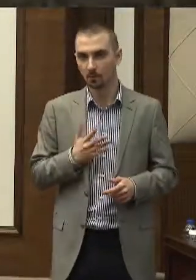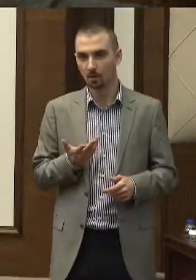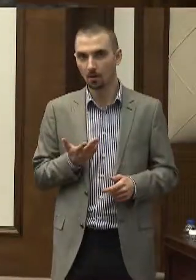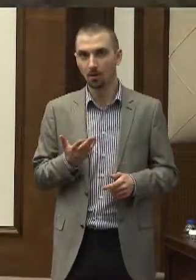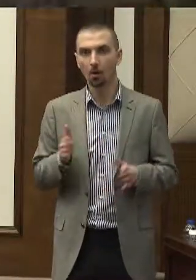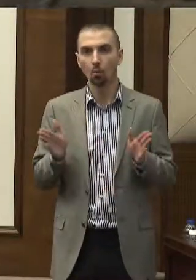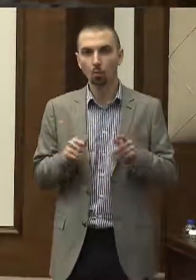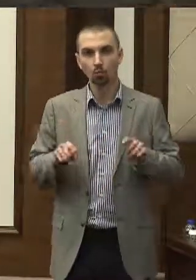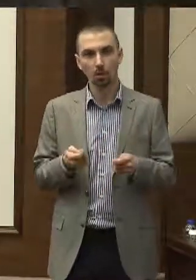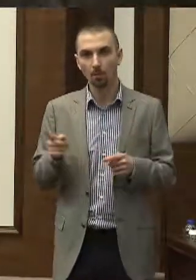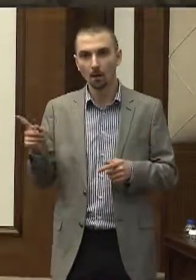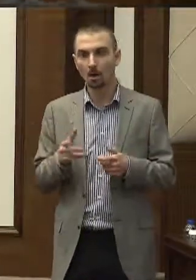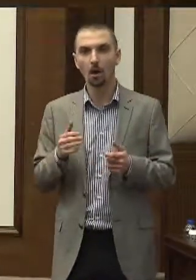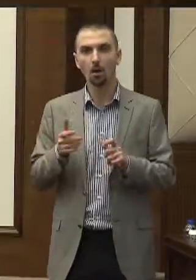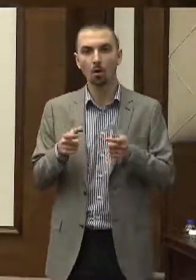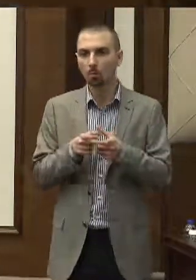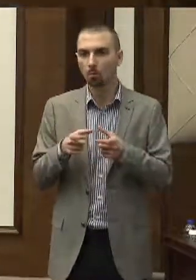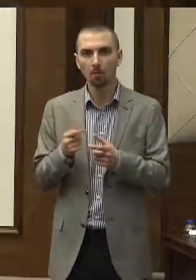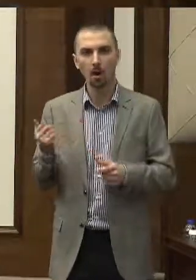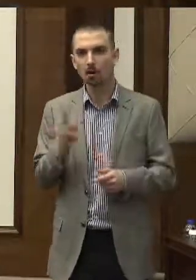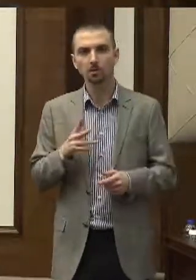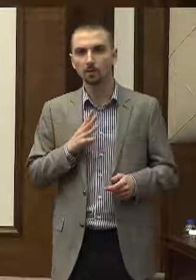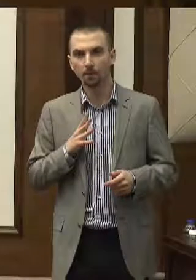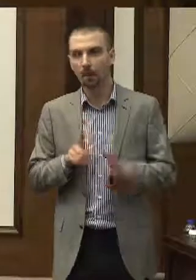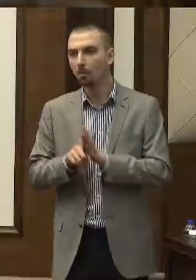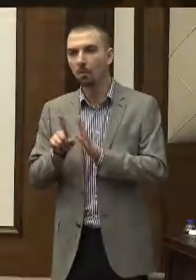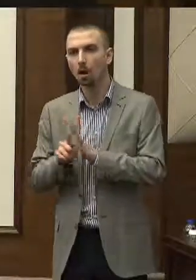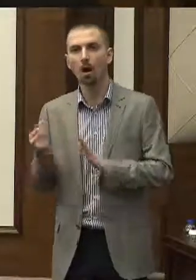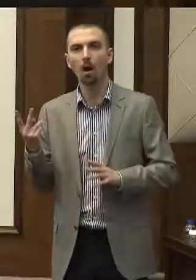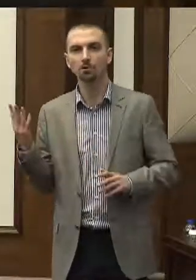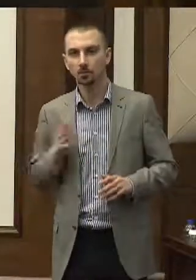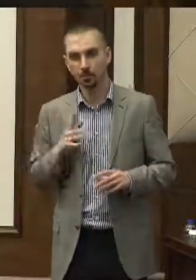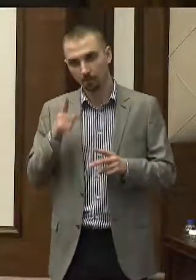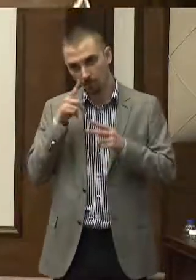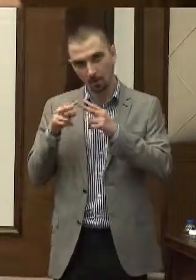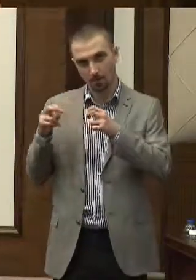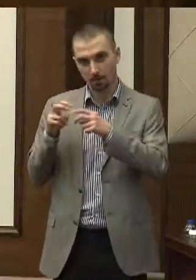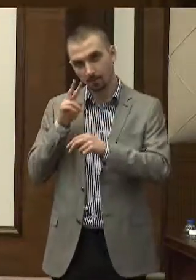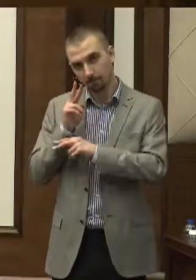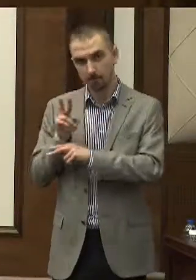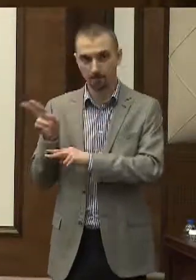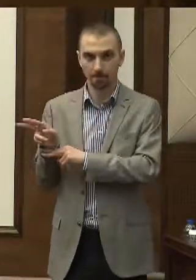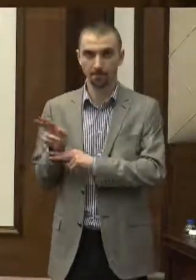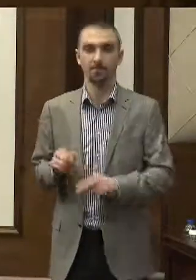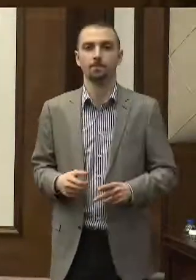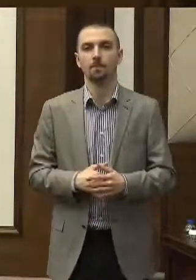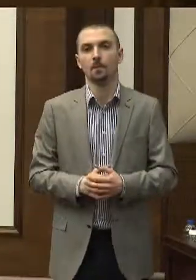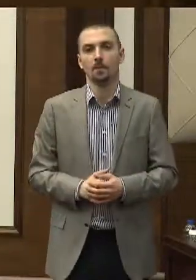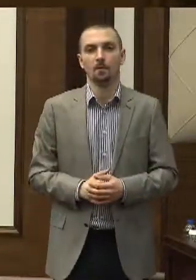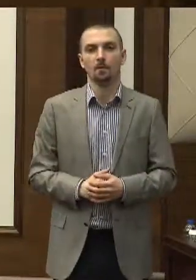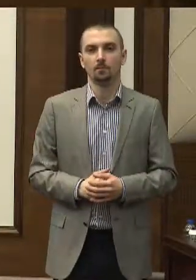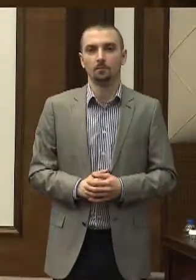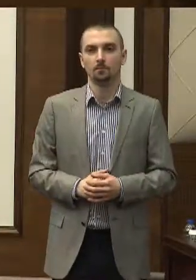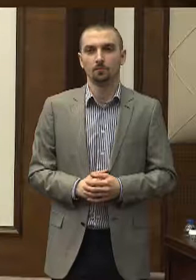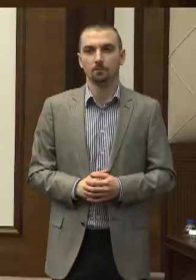Küçükçekmece'de kaç spor kulübü var, başarılar nedir? Başarıları nedir? İnşallah çok başarıları vardır. Çünkü bu ülkenin puanını arttırıyor.